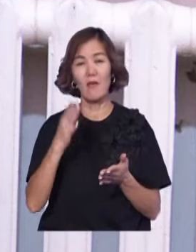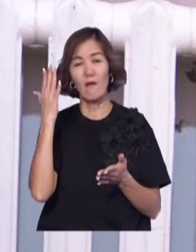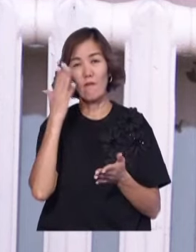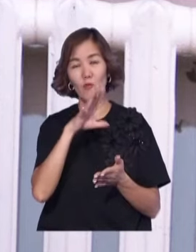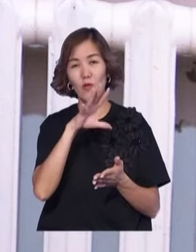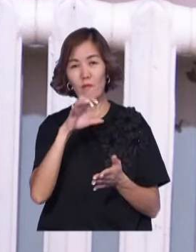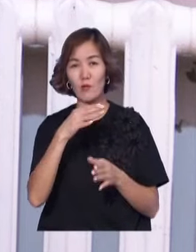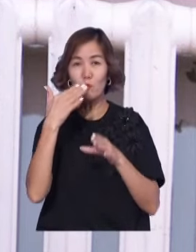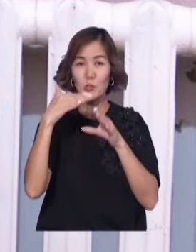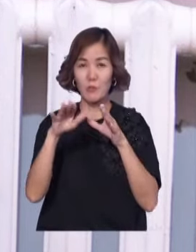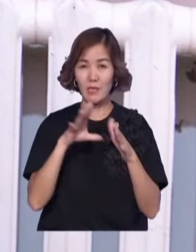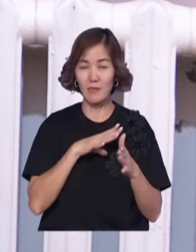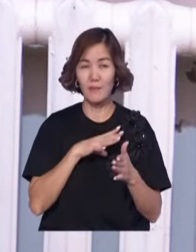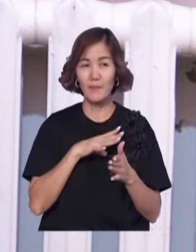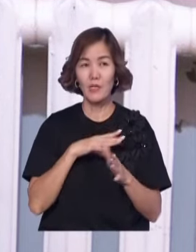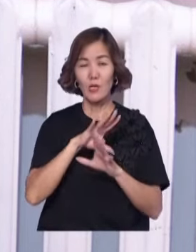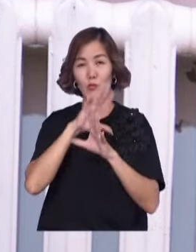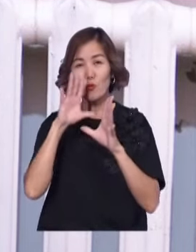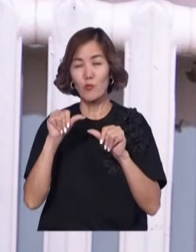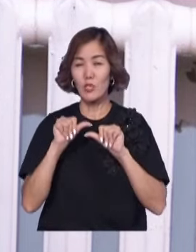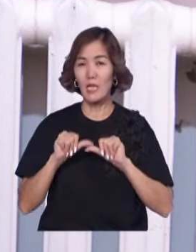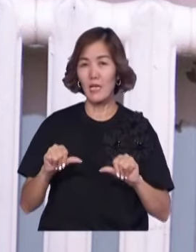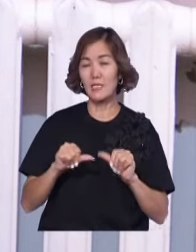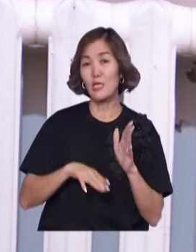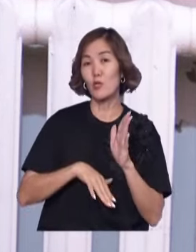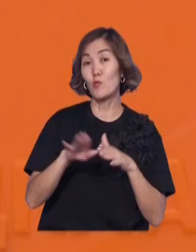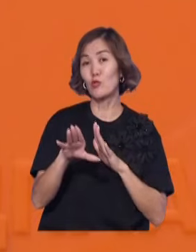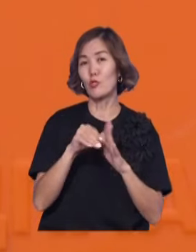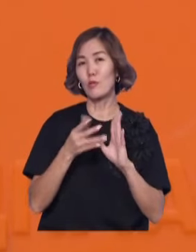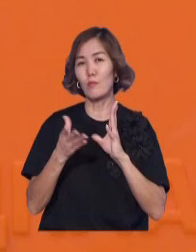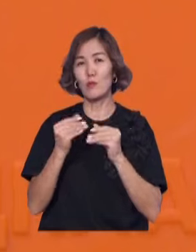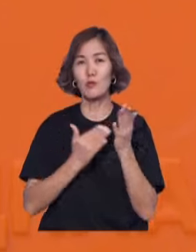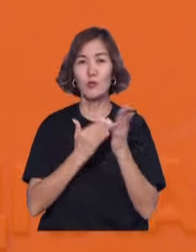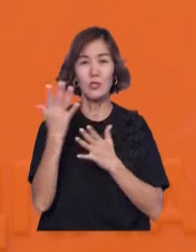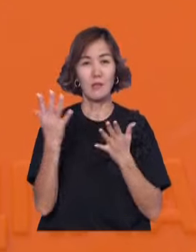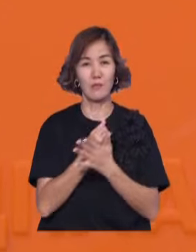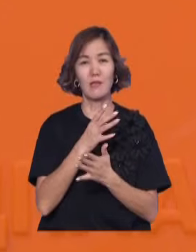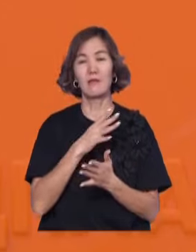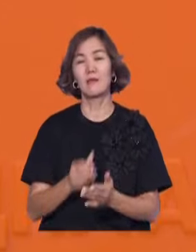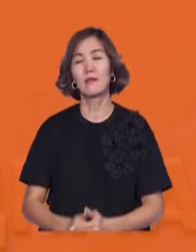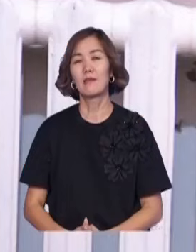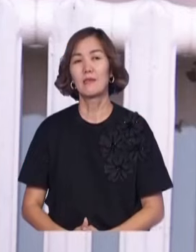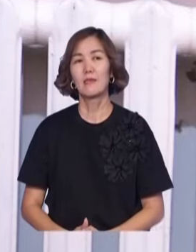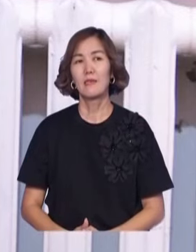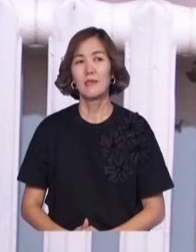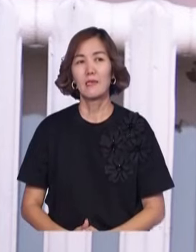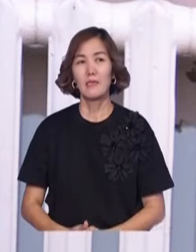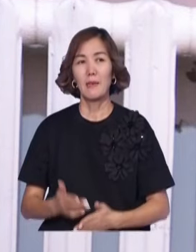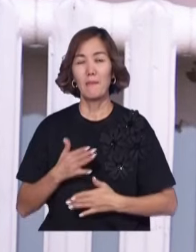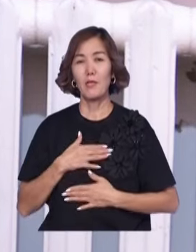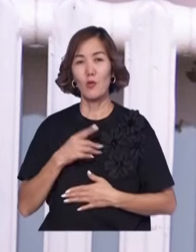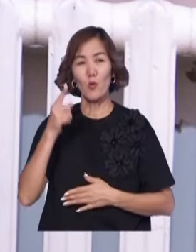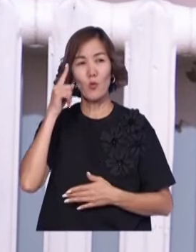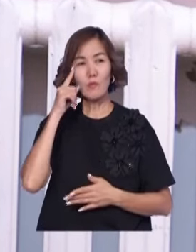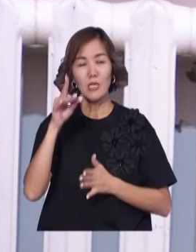жіберген. Сол бойынша ол қаралған, солдан жақсы жоғары бал алған. Сол есте, негізі естем жоғары бал алған. Менің ойымша,